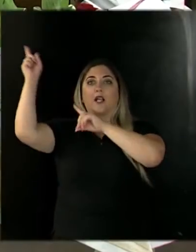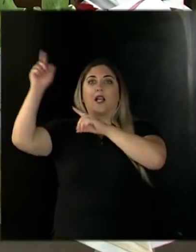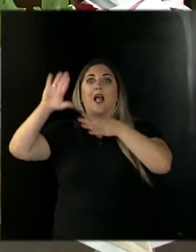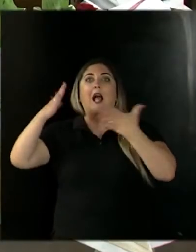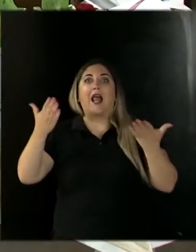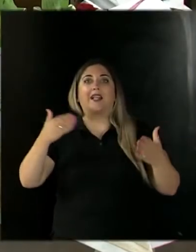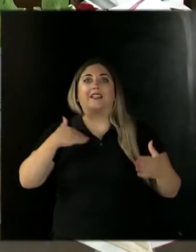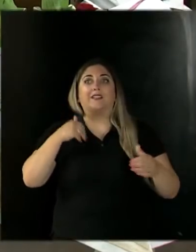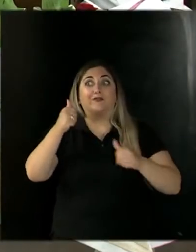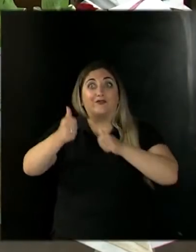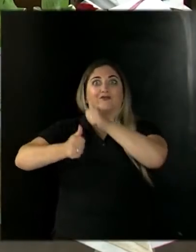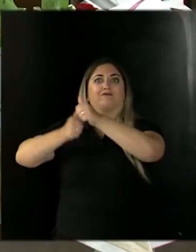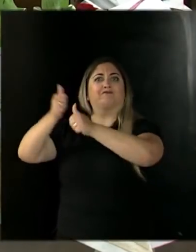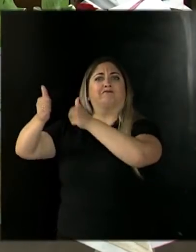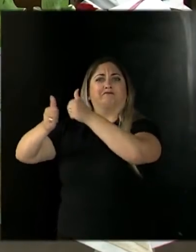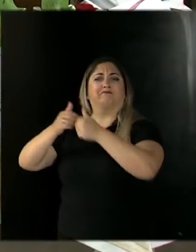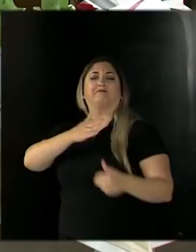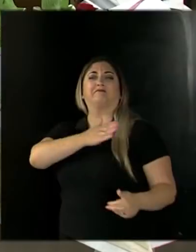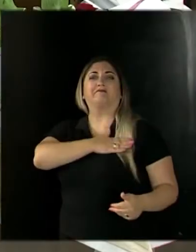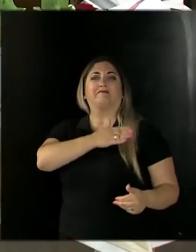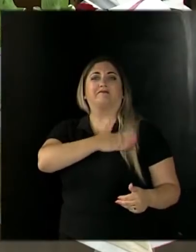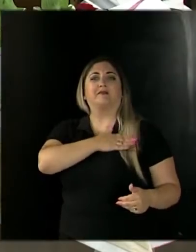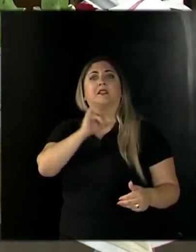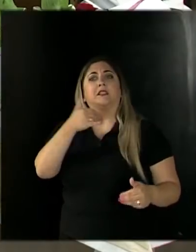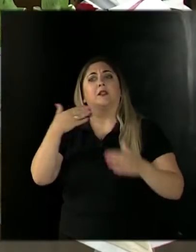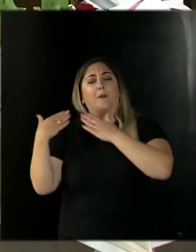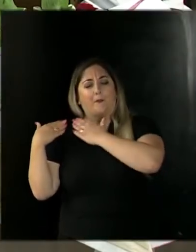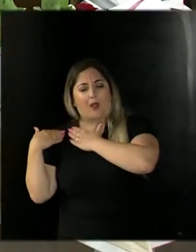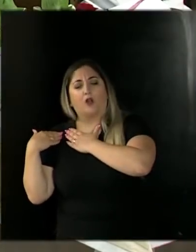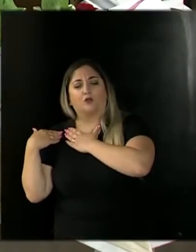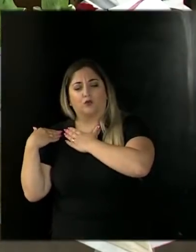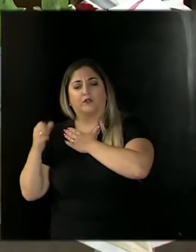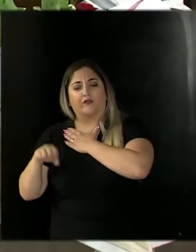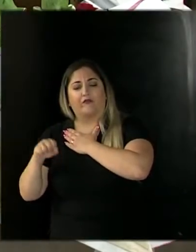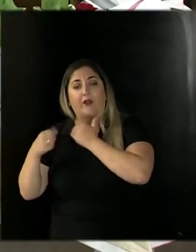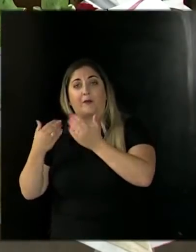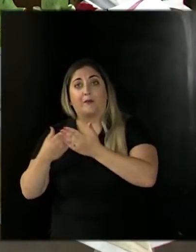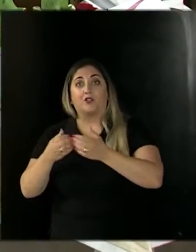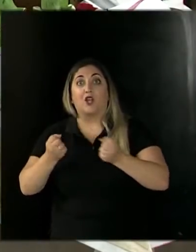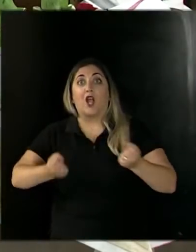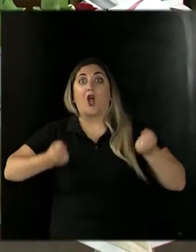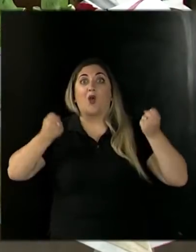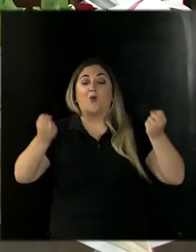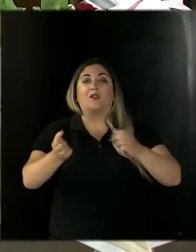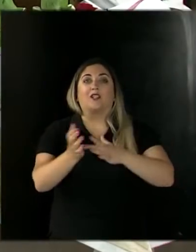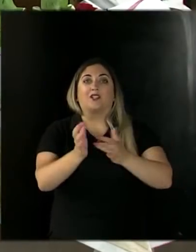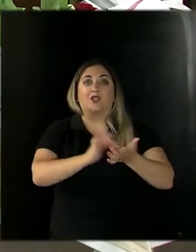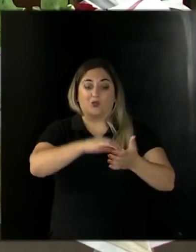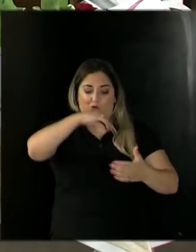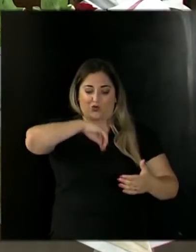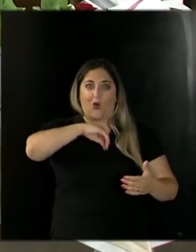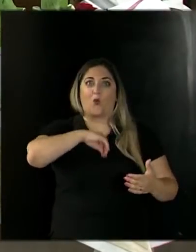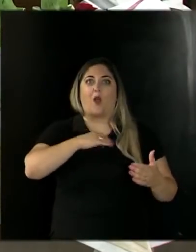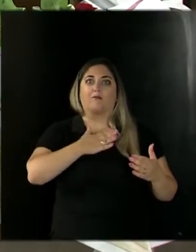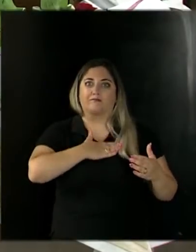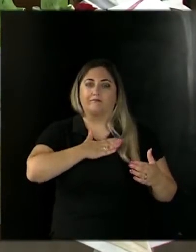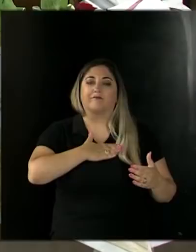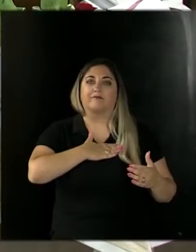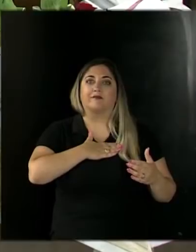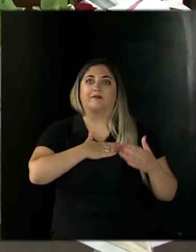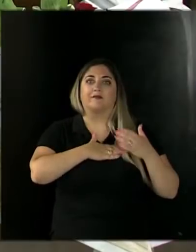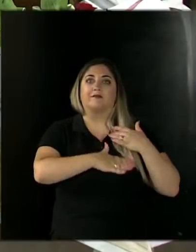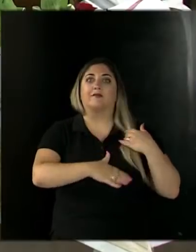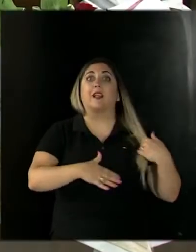niftaħar minn qalbi l-aktar bid-debolizzi tiegħi biex il-qawwa ta' Kristu tgħammar fija.